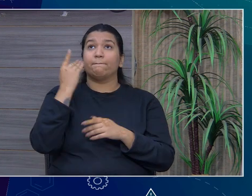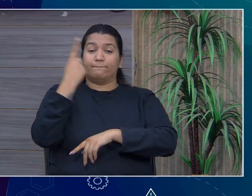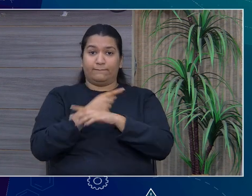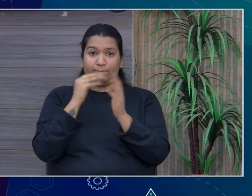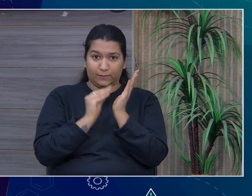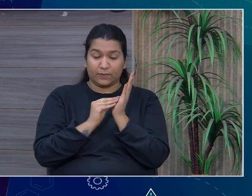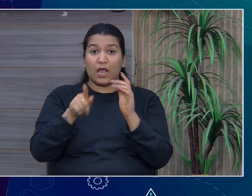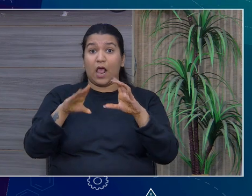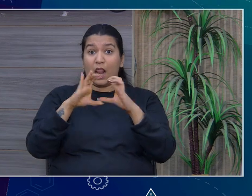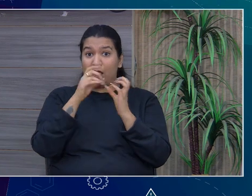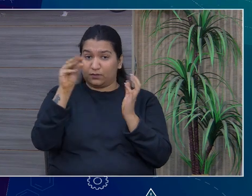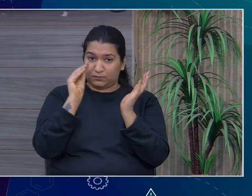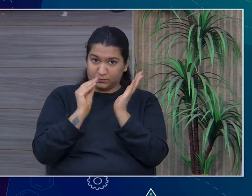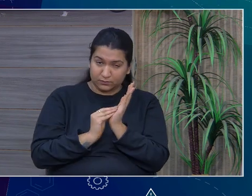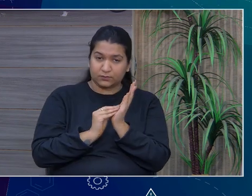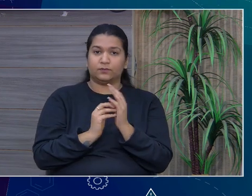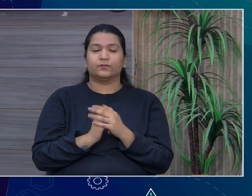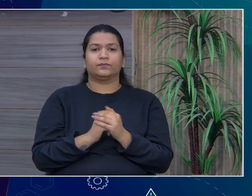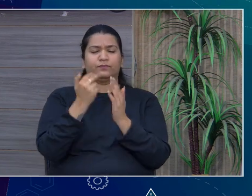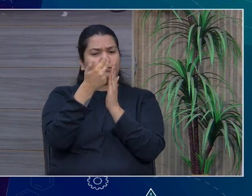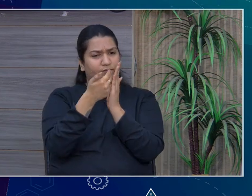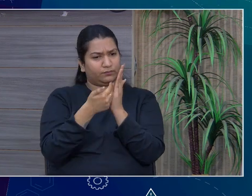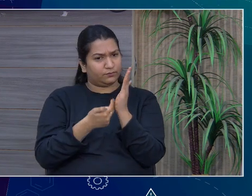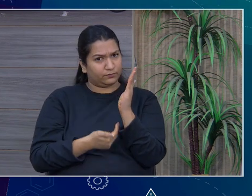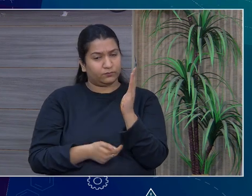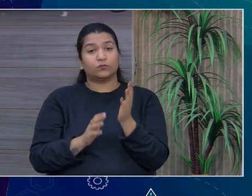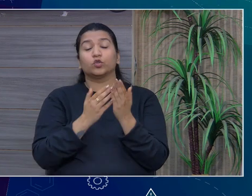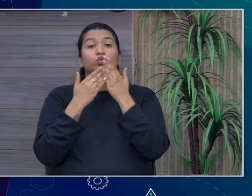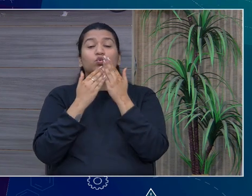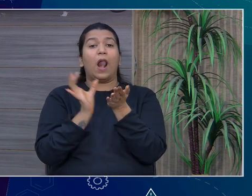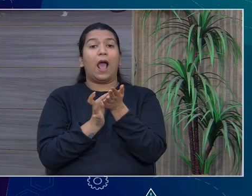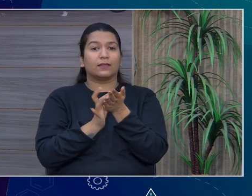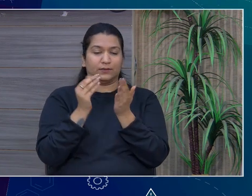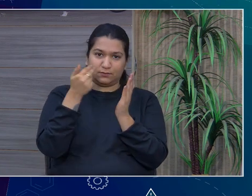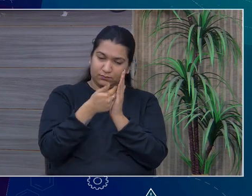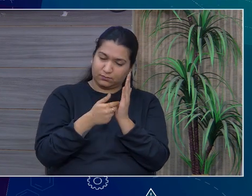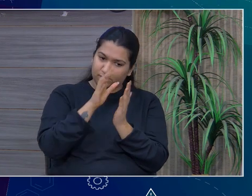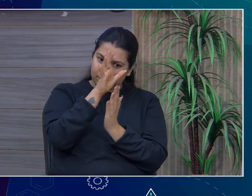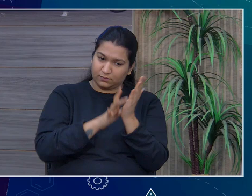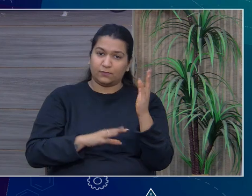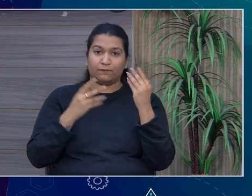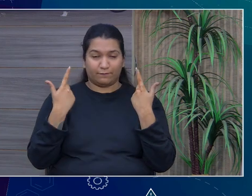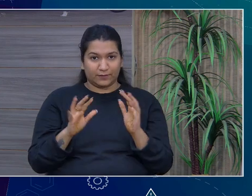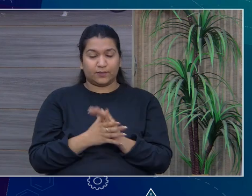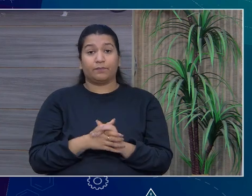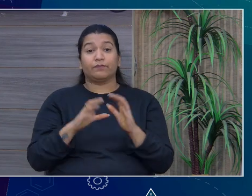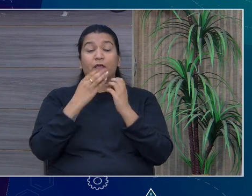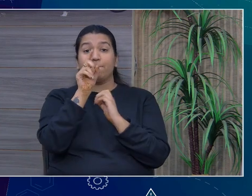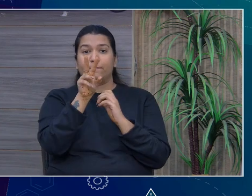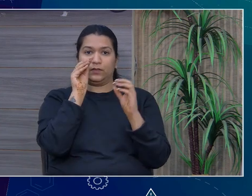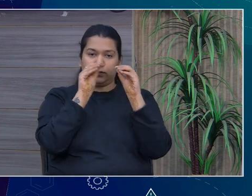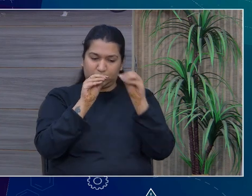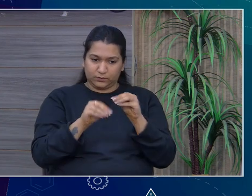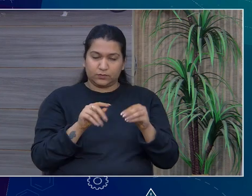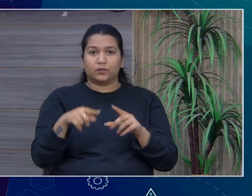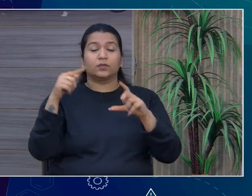है, किस क्लास से आप हैं वो भी आपको मेंशन करना है, स्कूल का एड्रेस भी आप ज़रूर डालेंगे, और ऑफकोर्स चूँकि क्लास 12 की बात हो रही है तो उसको आपको